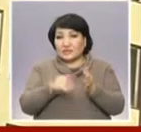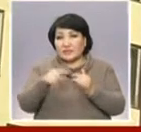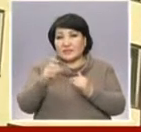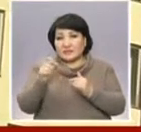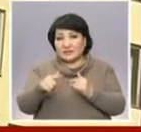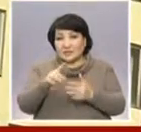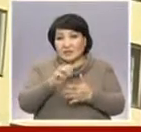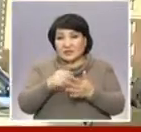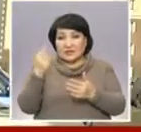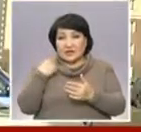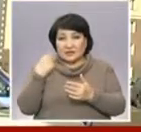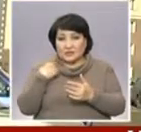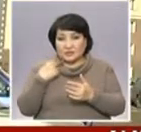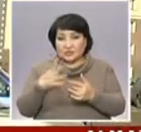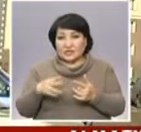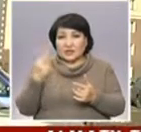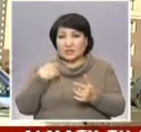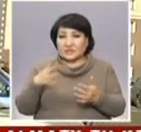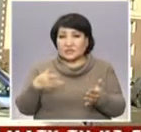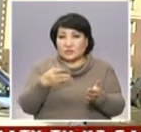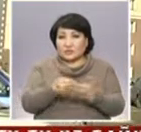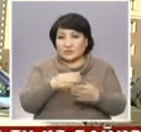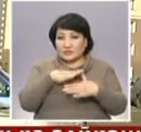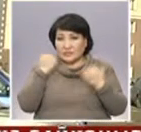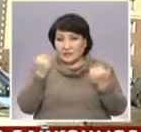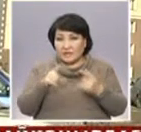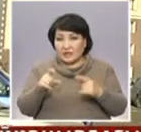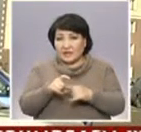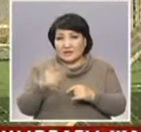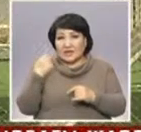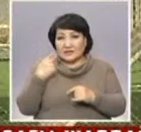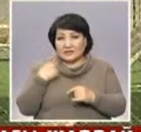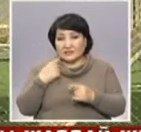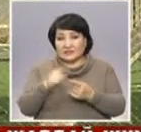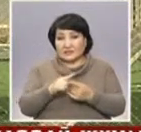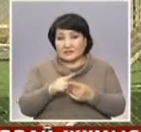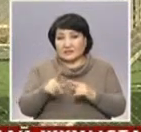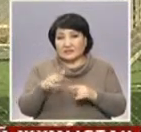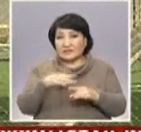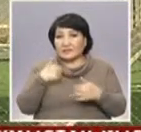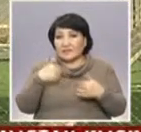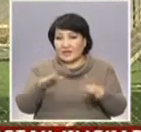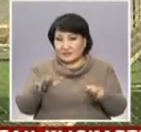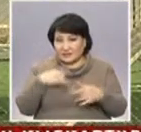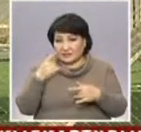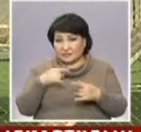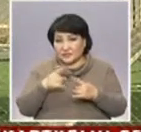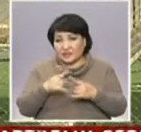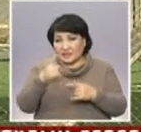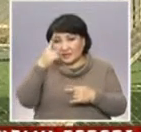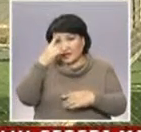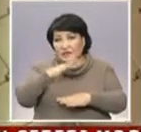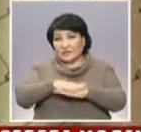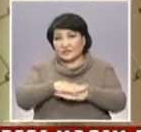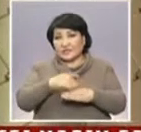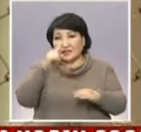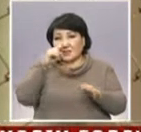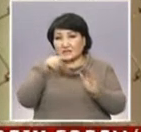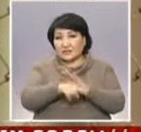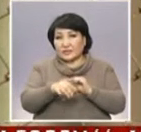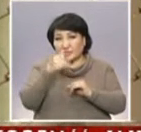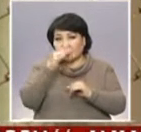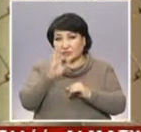берешегін төлегісі келмеген тұрғындар төрағаны ауыстырып, қарыздарына құтылмақ, дейді. Қаржылық мәселеге Наурызбай ауданының әкімдігі араласа алмайды. Бір айтары, пик